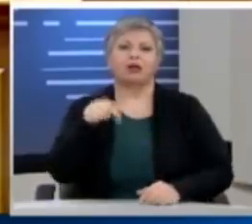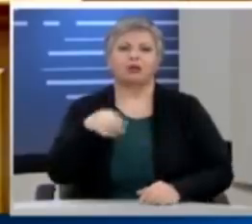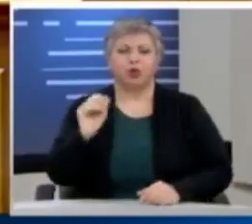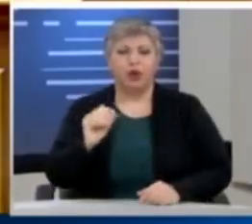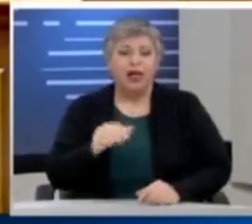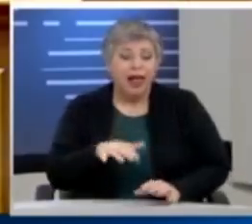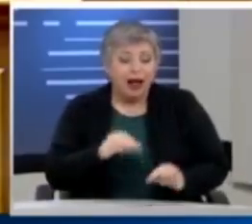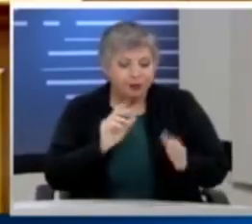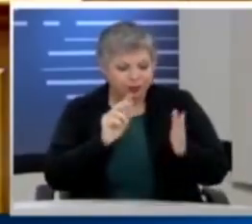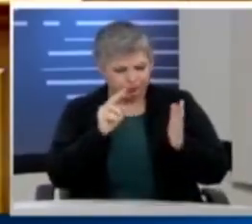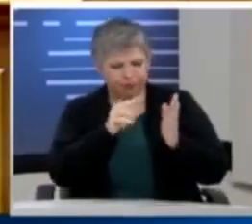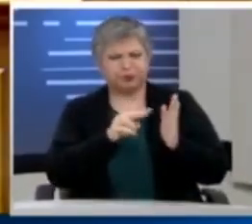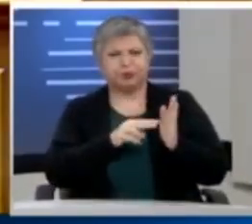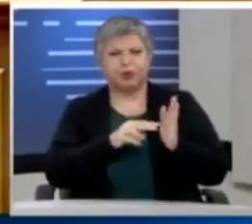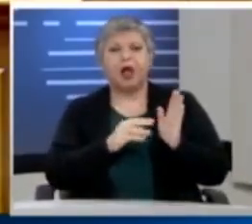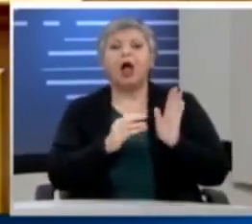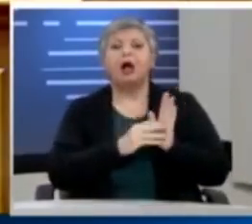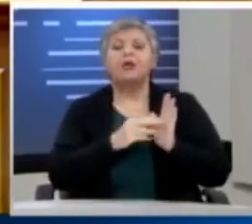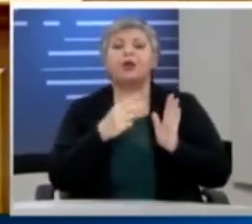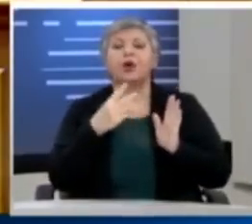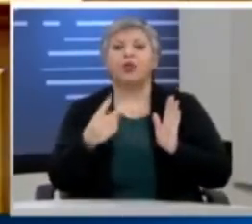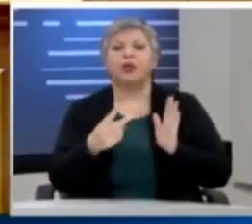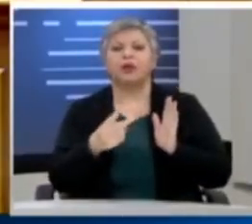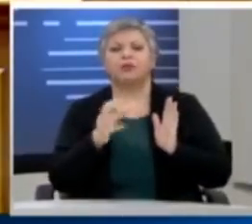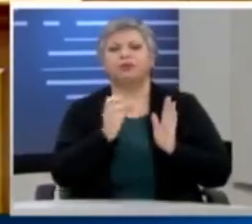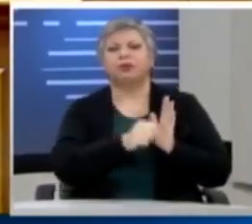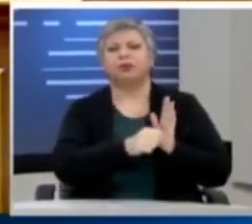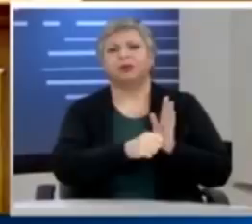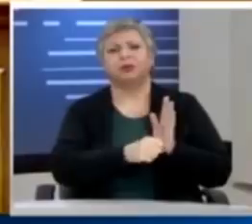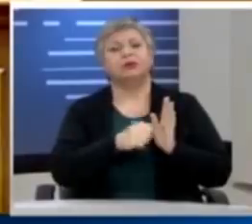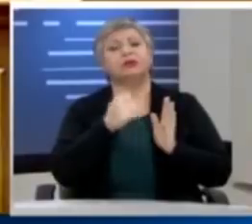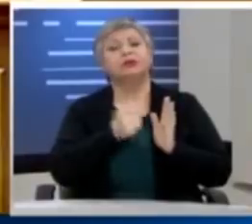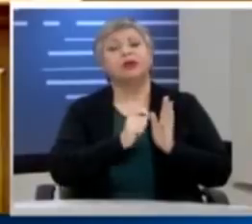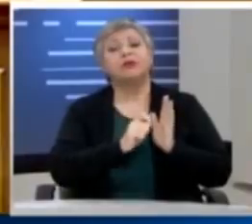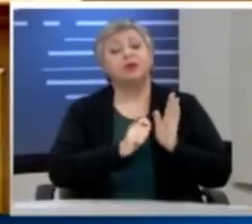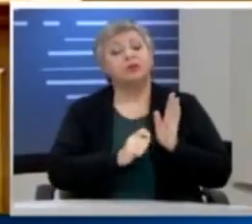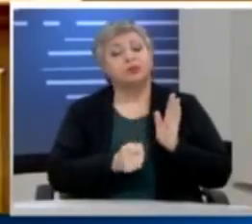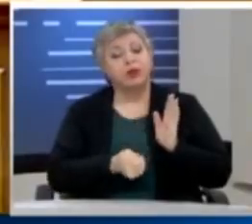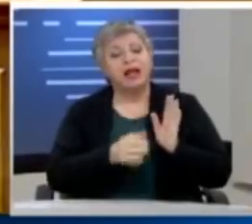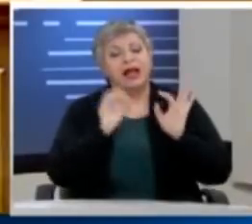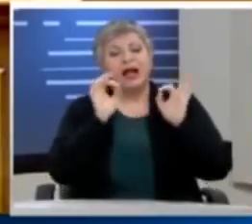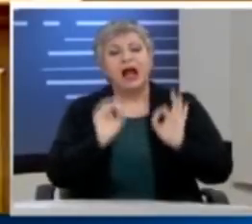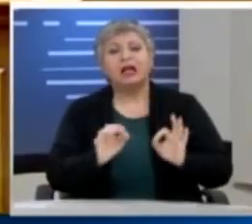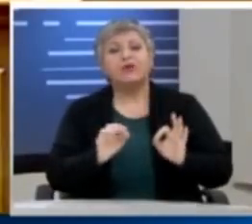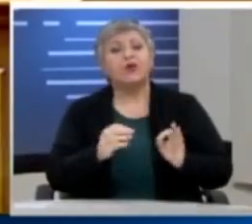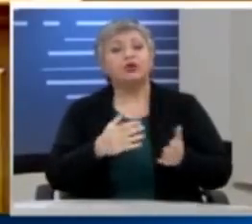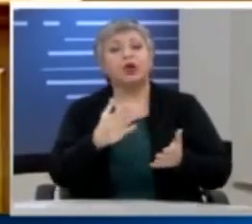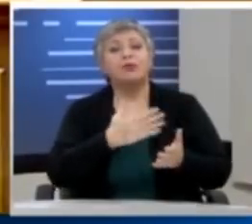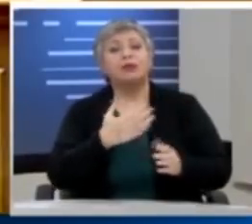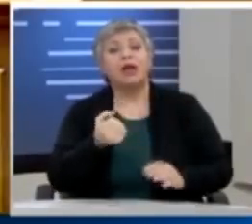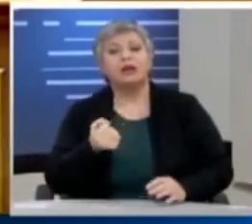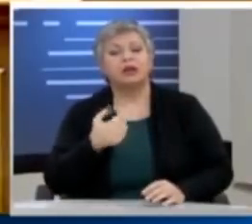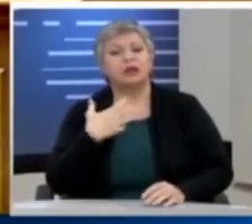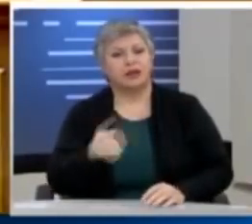της. Μόλις από το άρθρο 2 καταγράφονται αναλυτικά οι εγγυήσεις από την πλευρά της Ελλάδας ότι